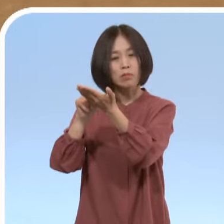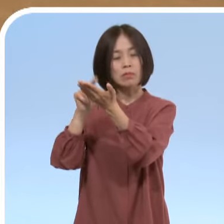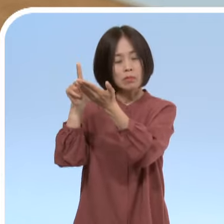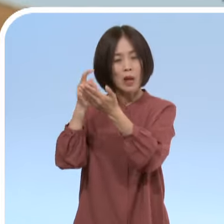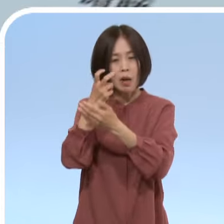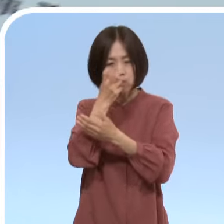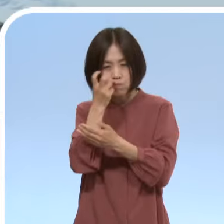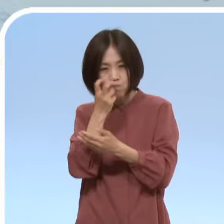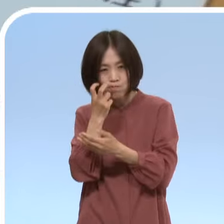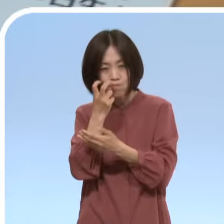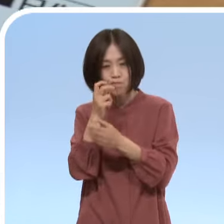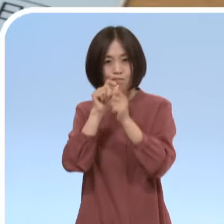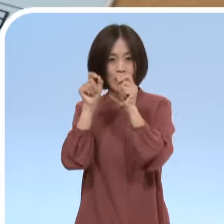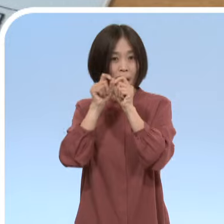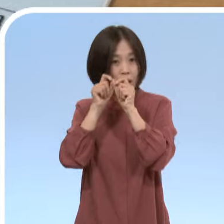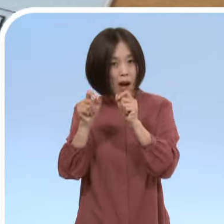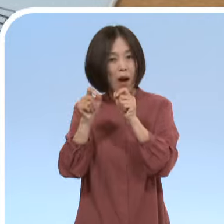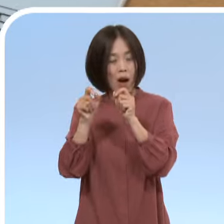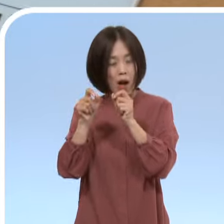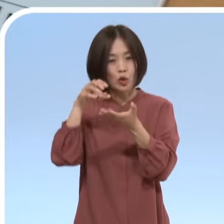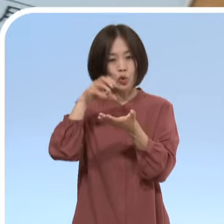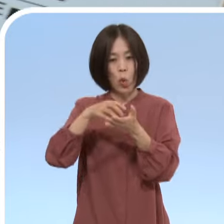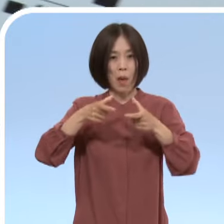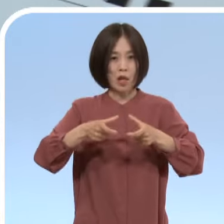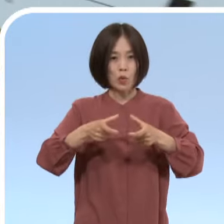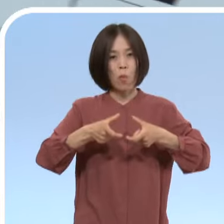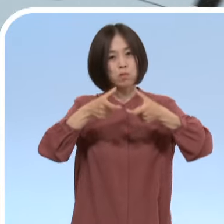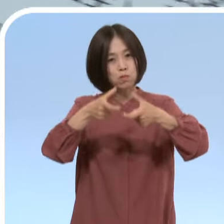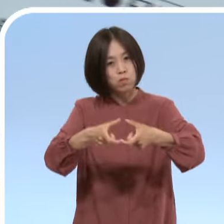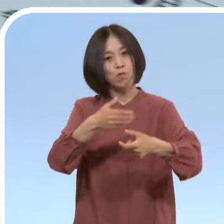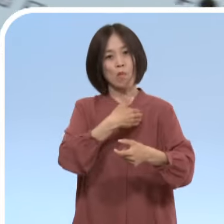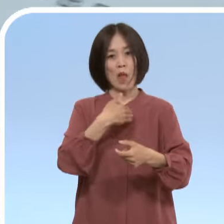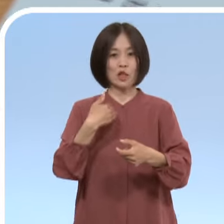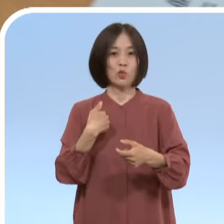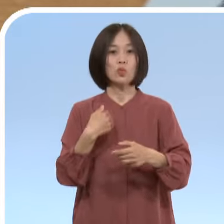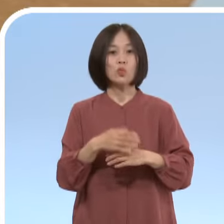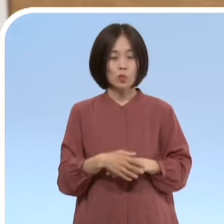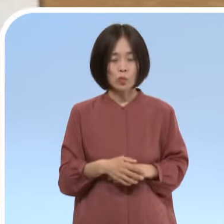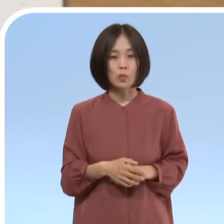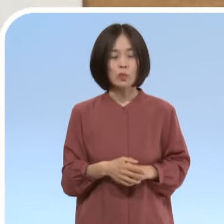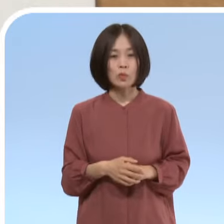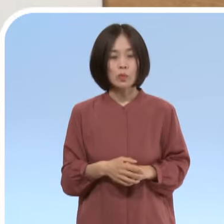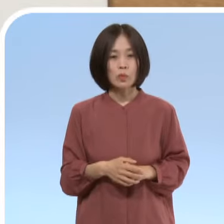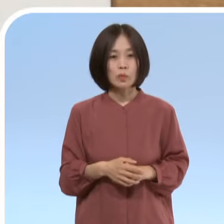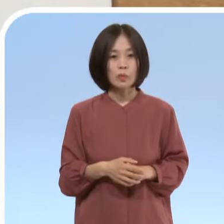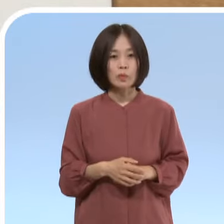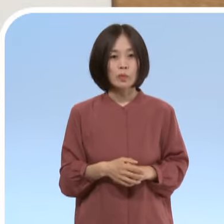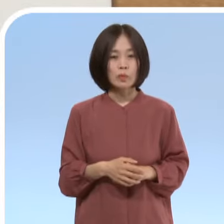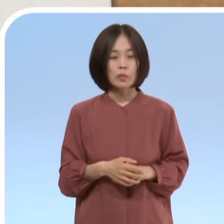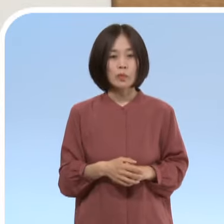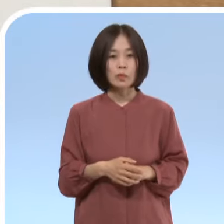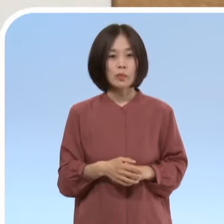きまして、県の方で一定審査した上で、証明書を発行する、そういった手続きになっております